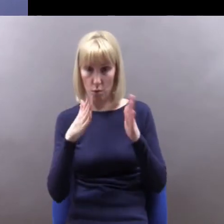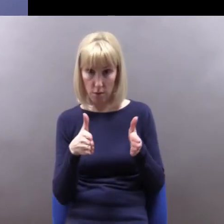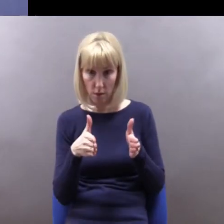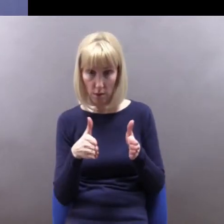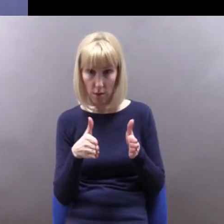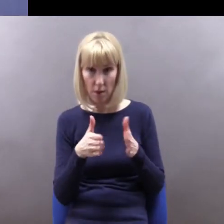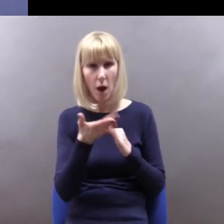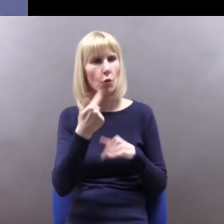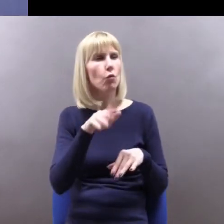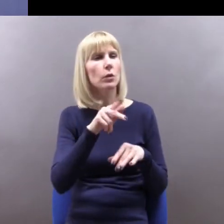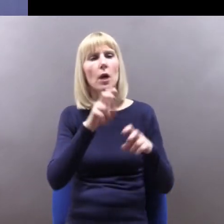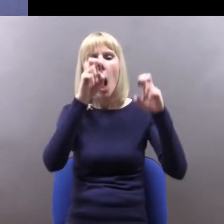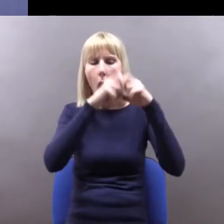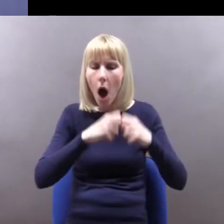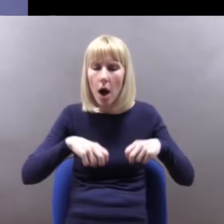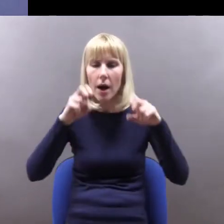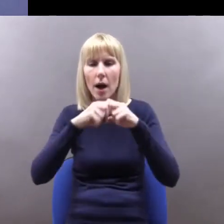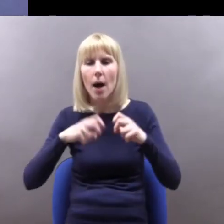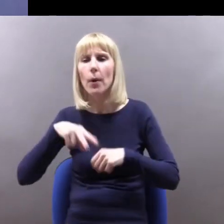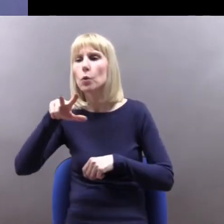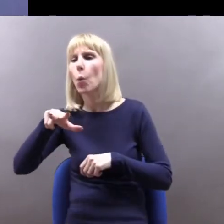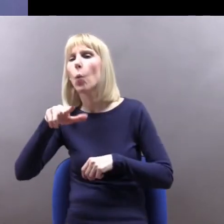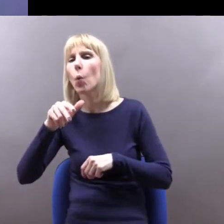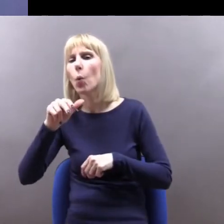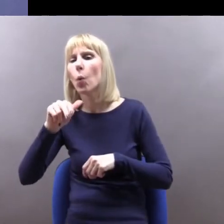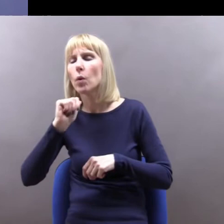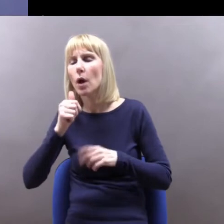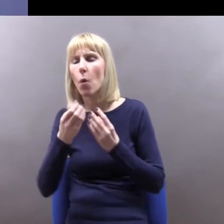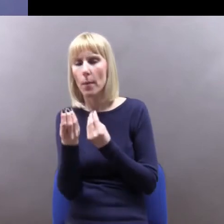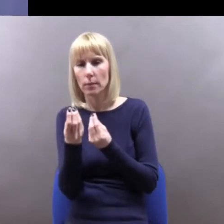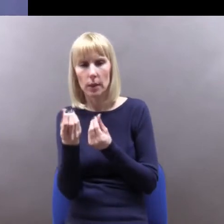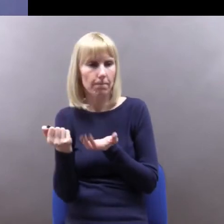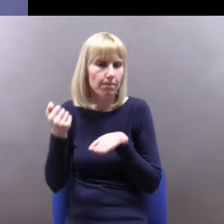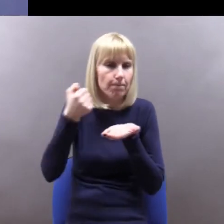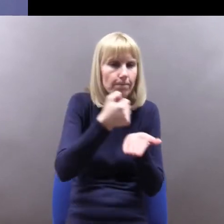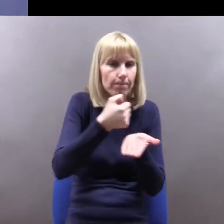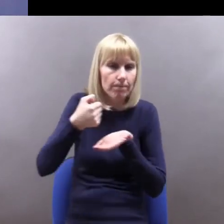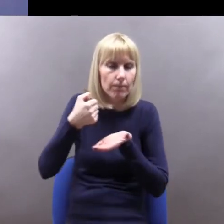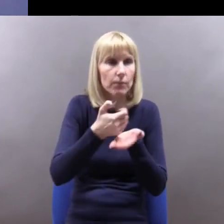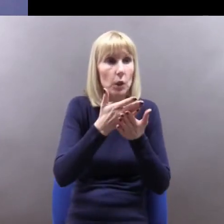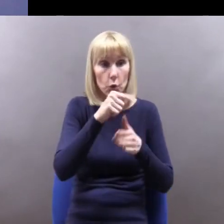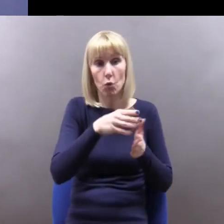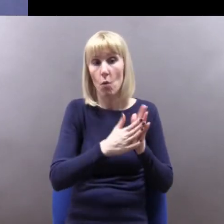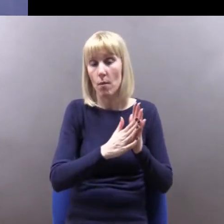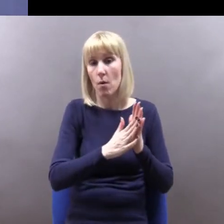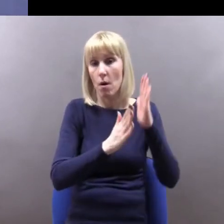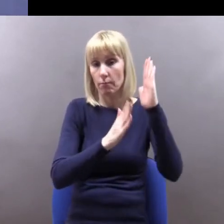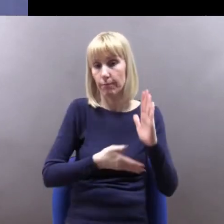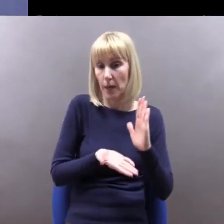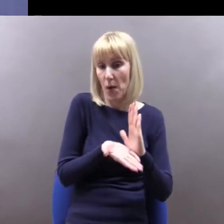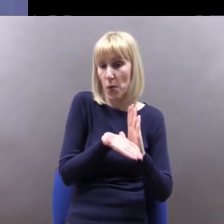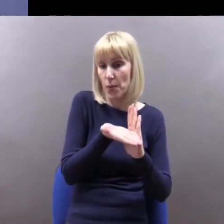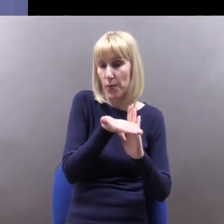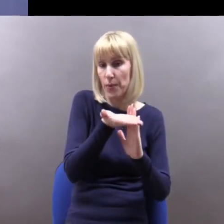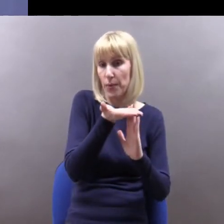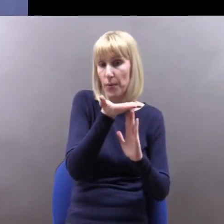został totalnie wyremontowany za unijne pieniądze, wstawili, ona została platforma, którą